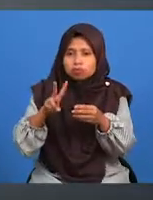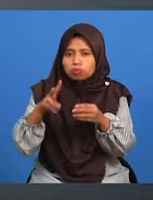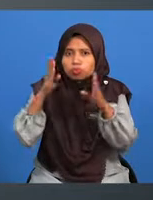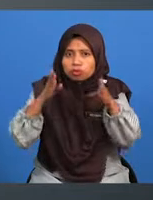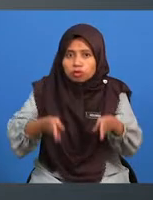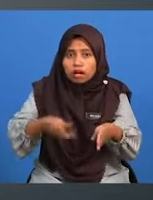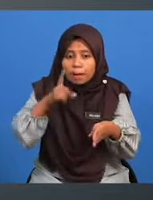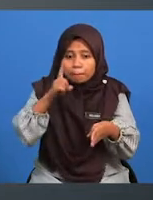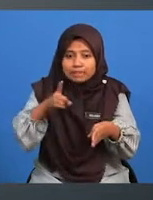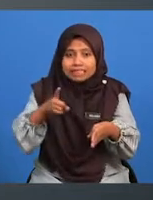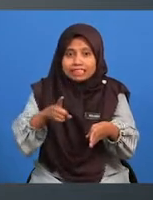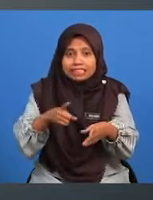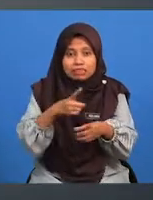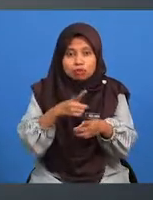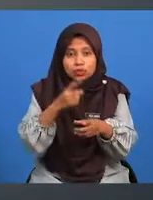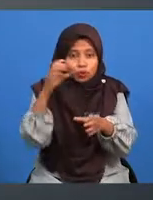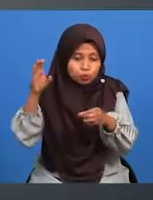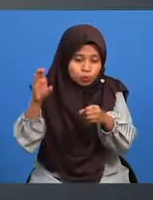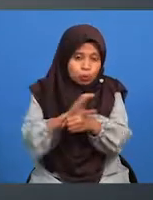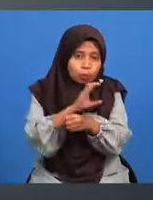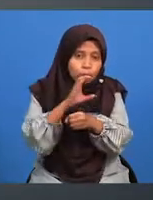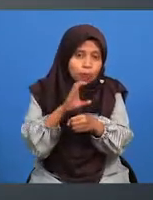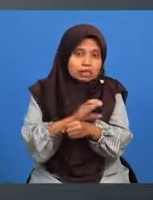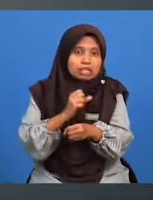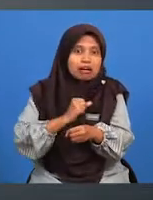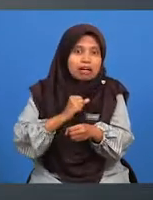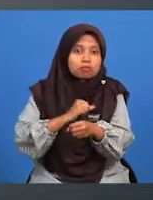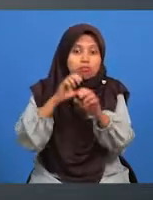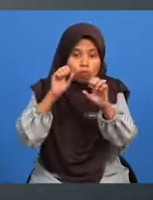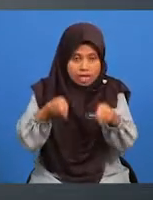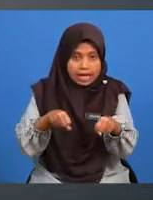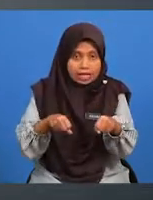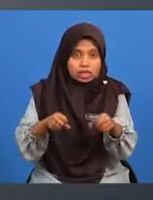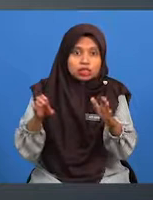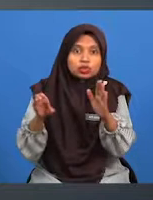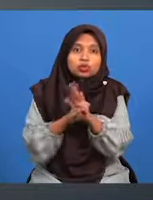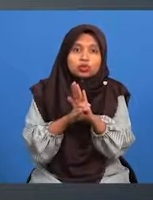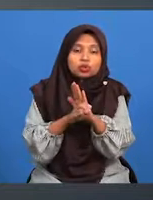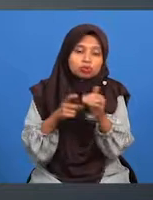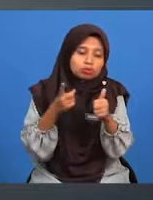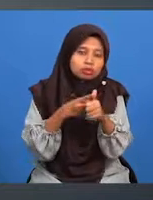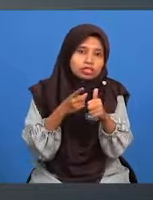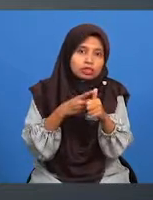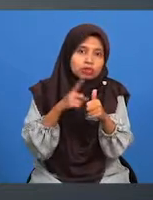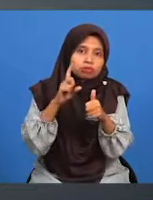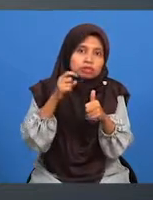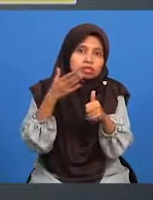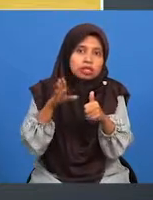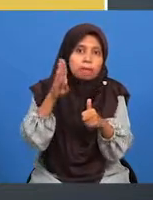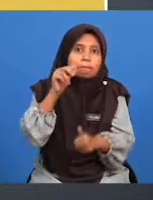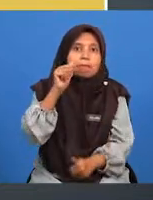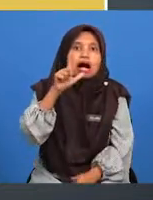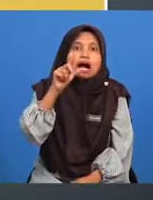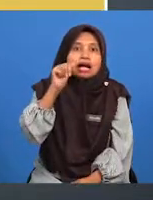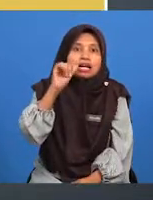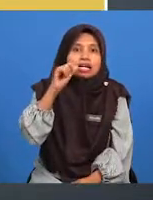mestilah berkelayakan untuk menguruskan harta, iaitu baligh, berakal dan